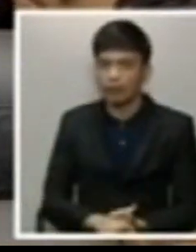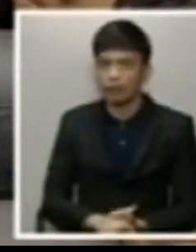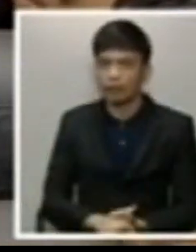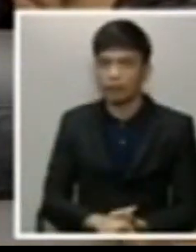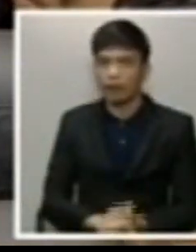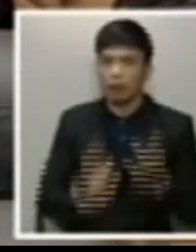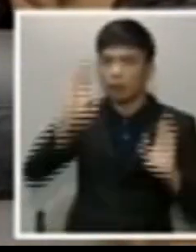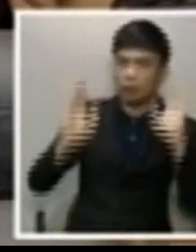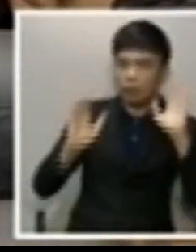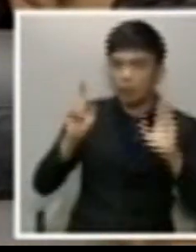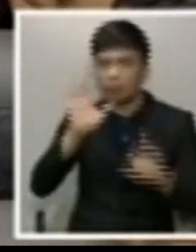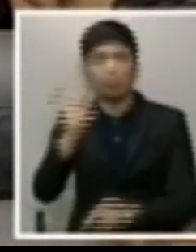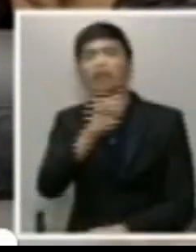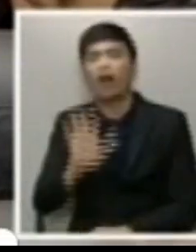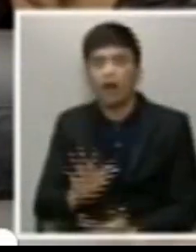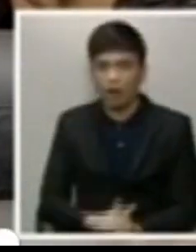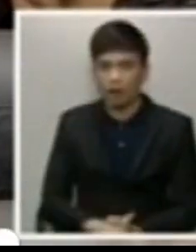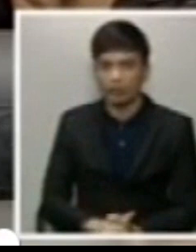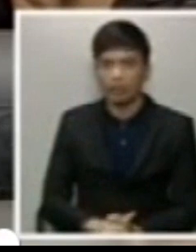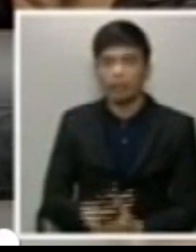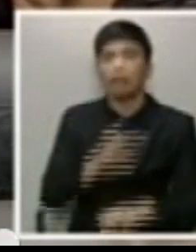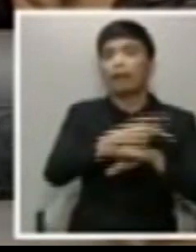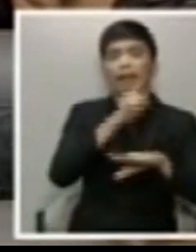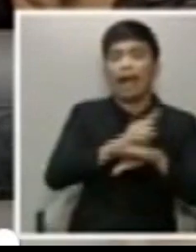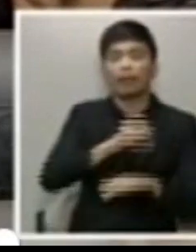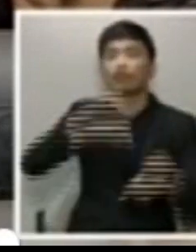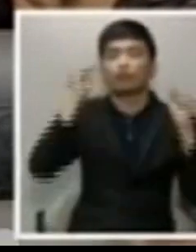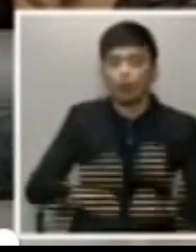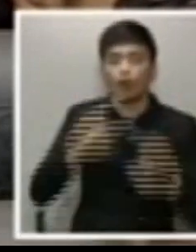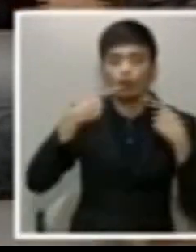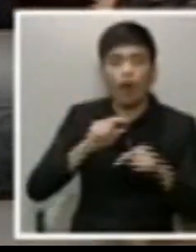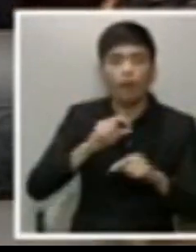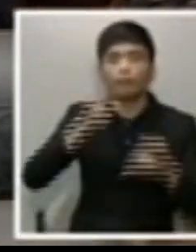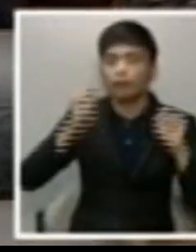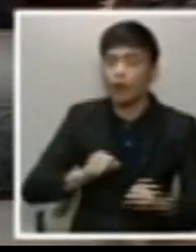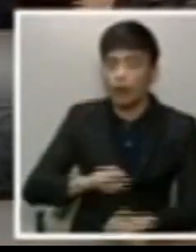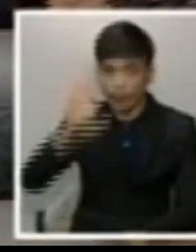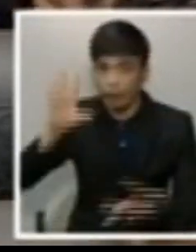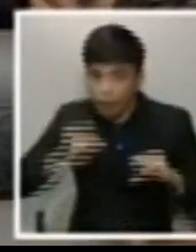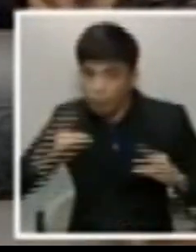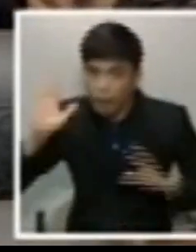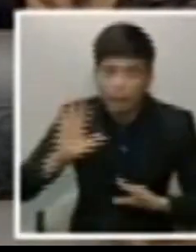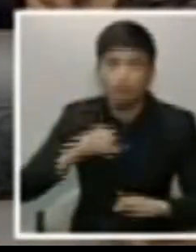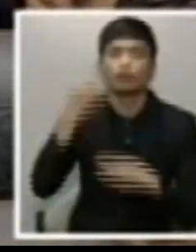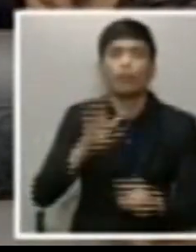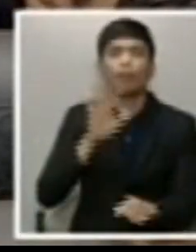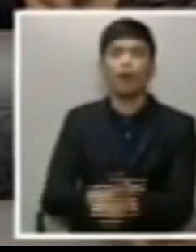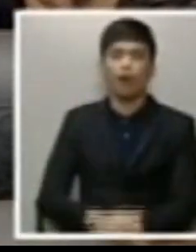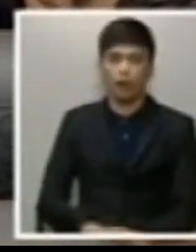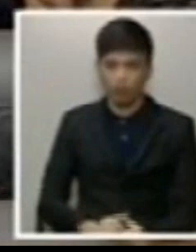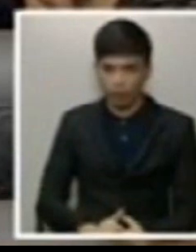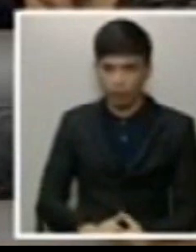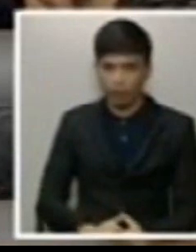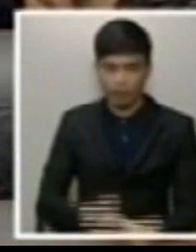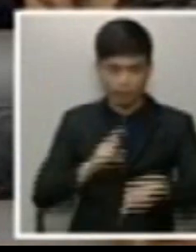เวิร์ดคอสงคอเสียงอะไรท่านก็วินิจฉัยไปเลยเอางี้ก็แล้วกันนะเห็นด้วยนะอาจทำนองนั้นไม่ในกรณีผมว่